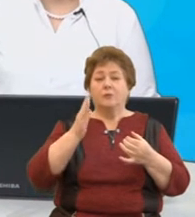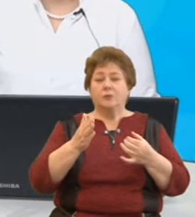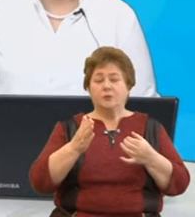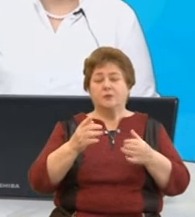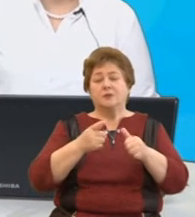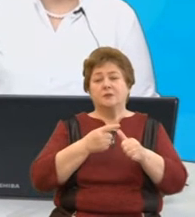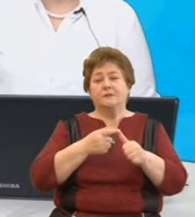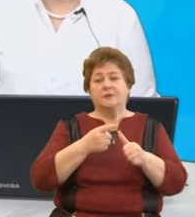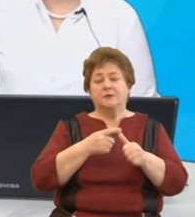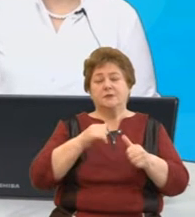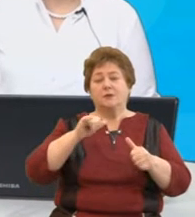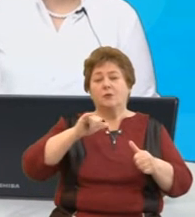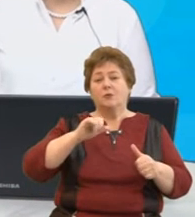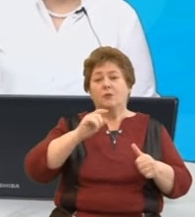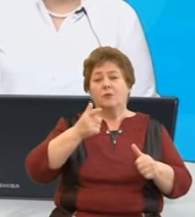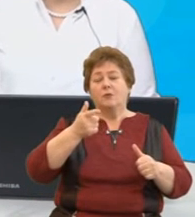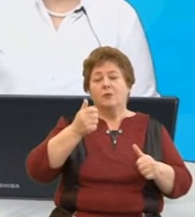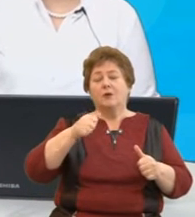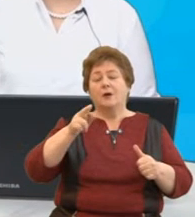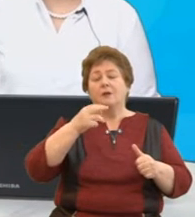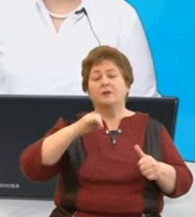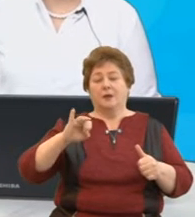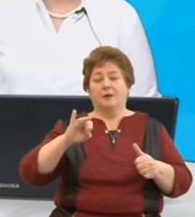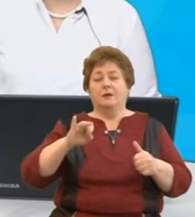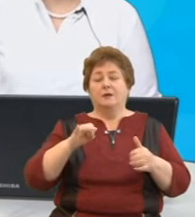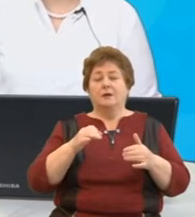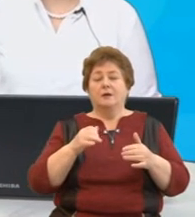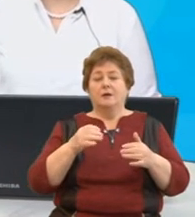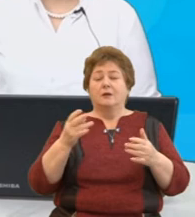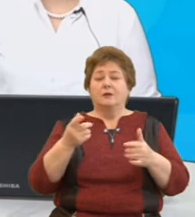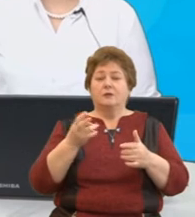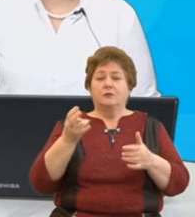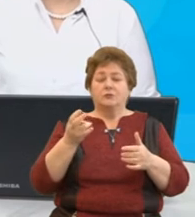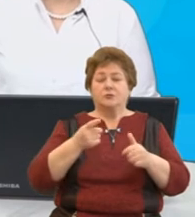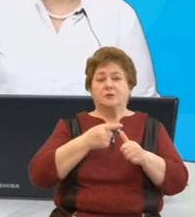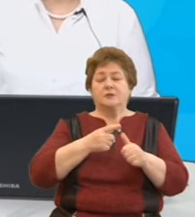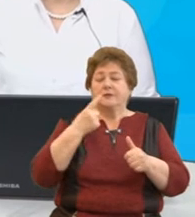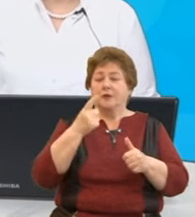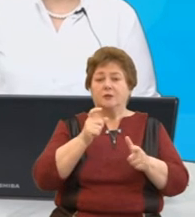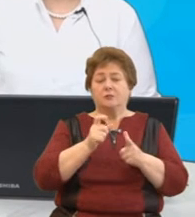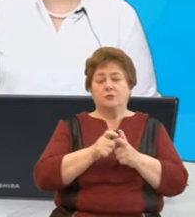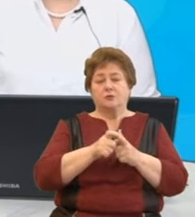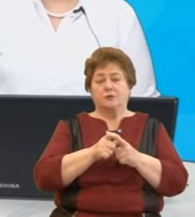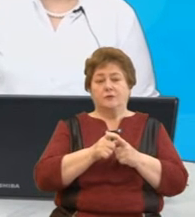называется угадайка нужно назвать одним словом